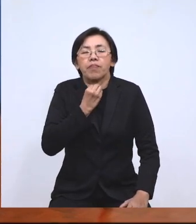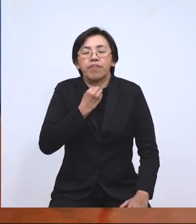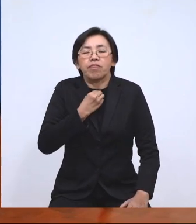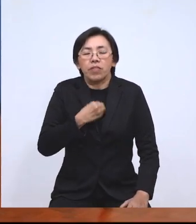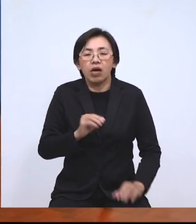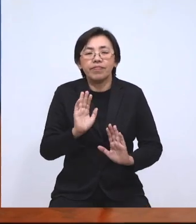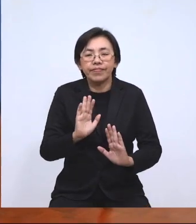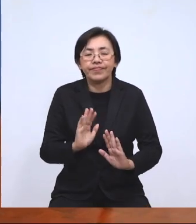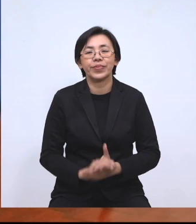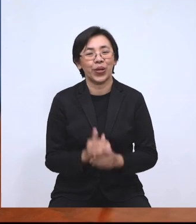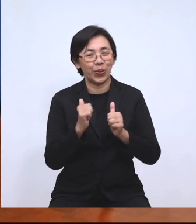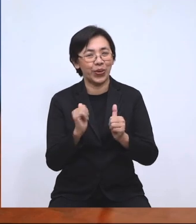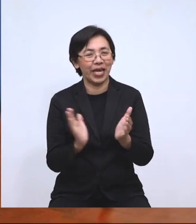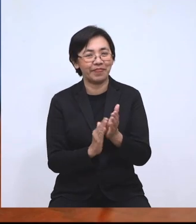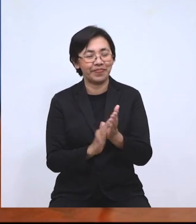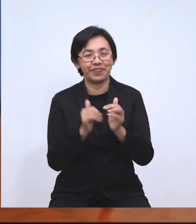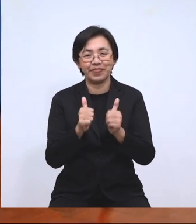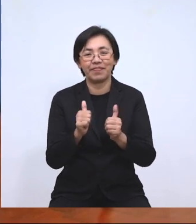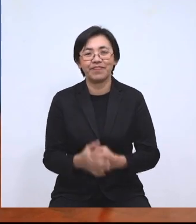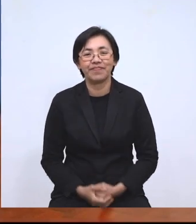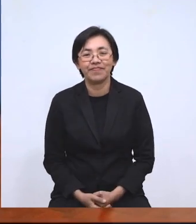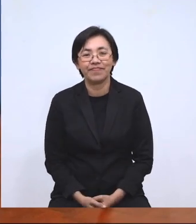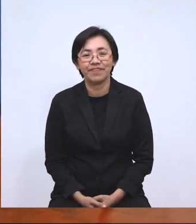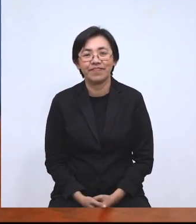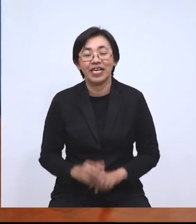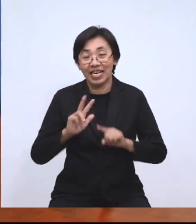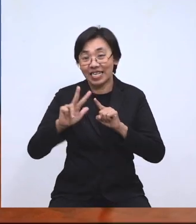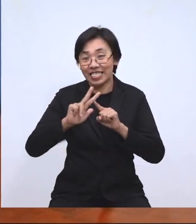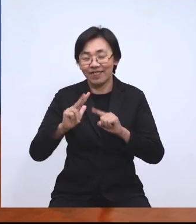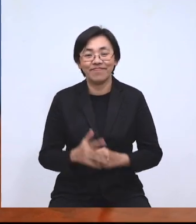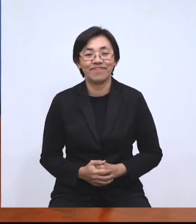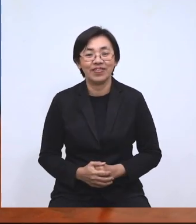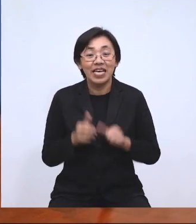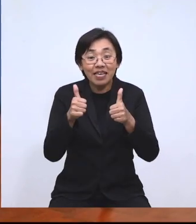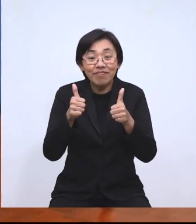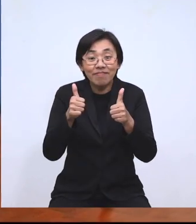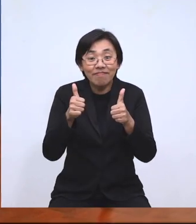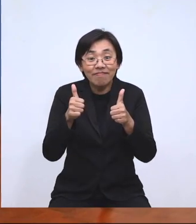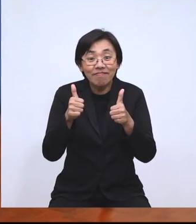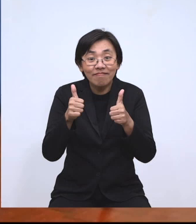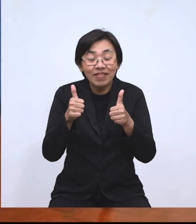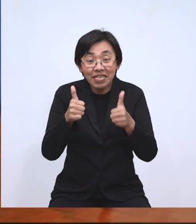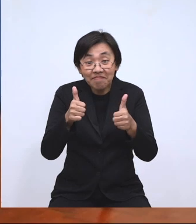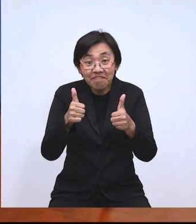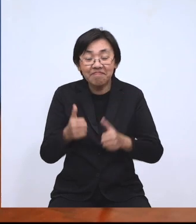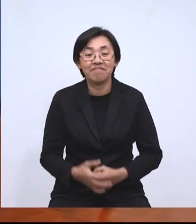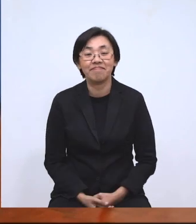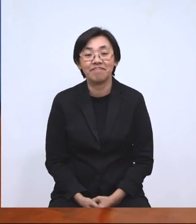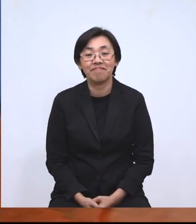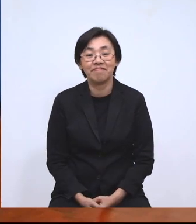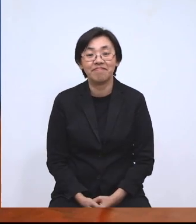คะโอเคค่ะ เก่งมากครับ เก่งมากครับ คนที่เขา เยี่ยมไหม เยี่ยมไหม